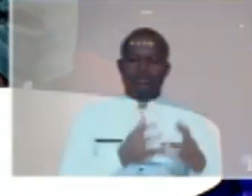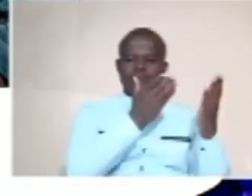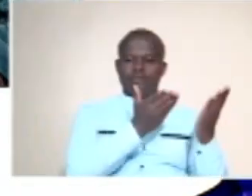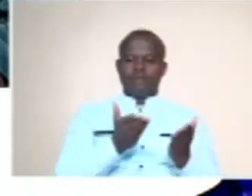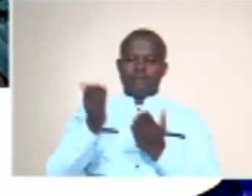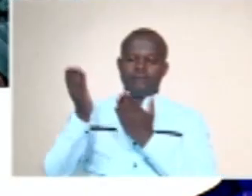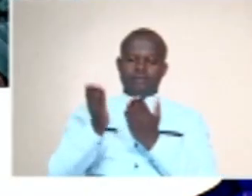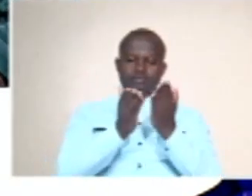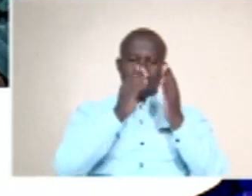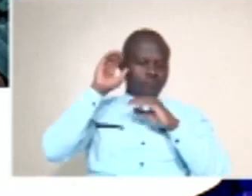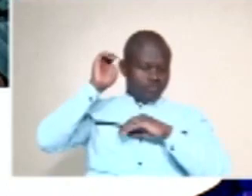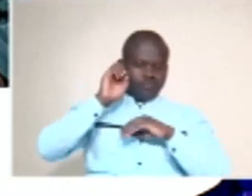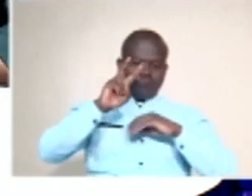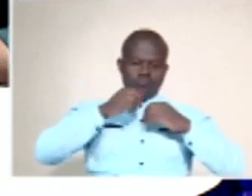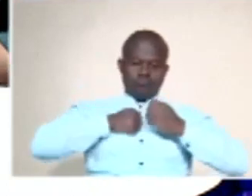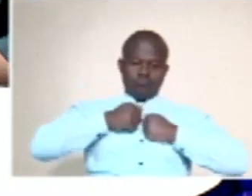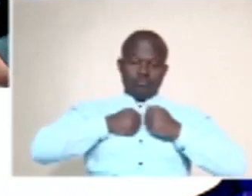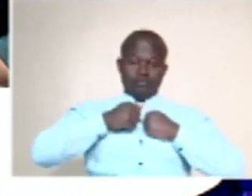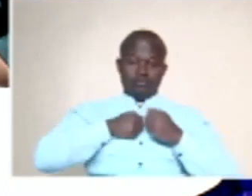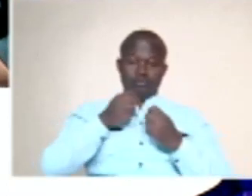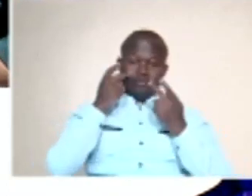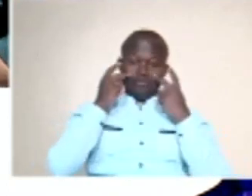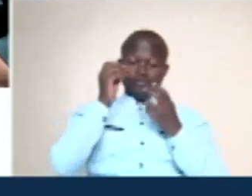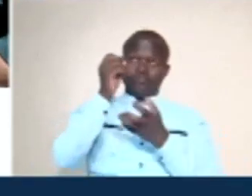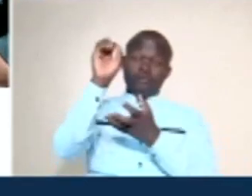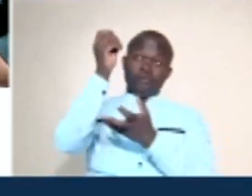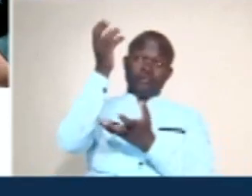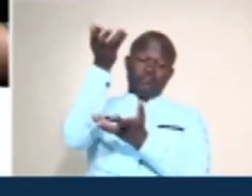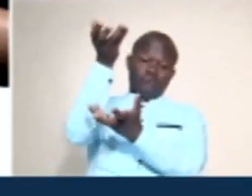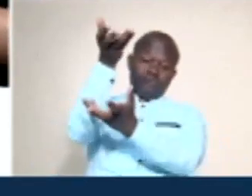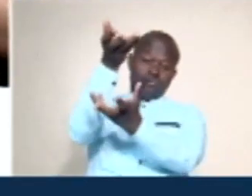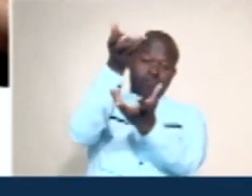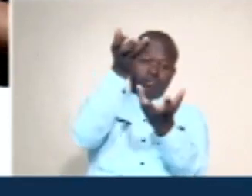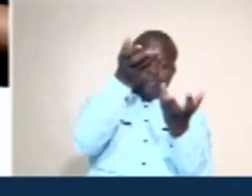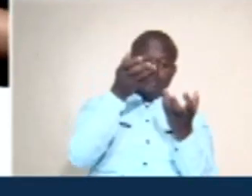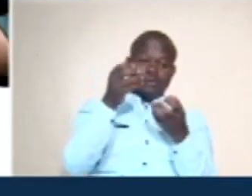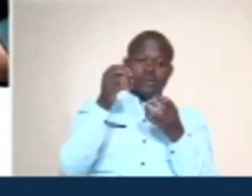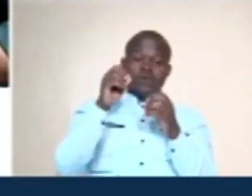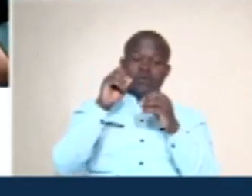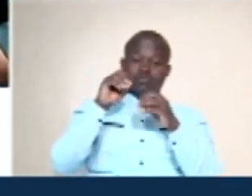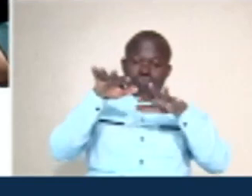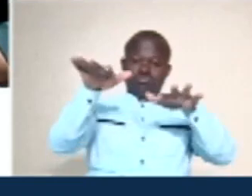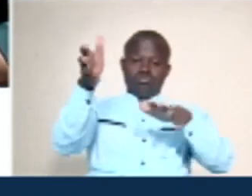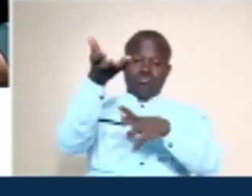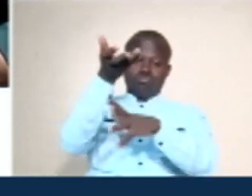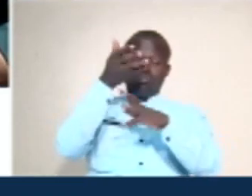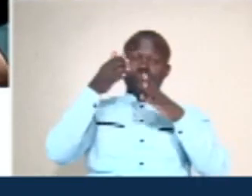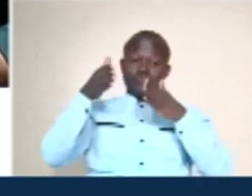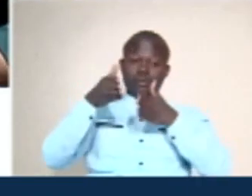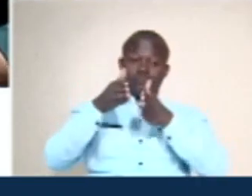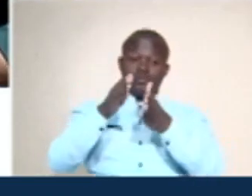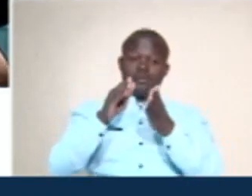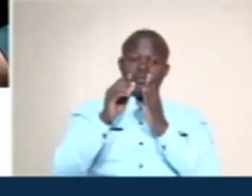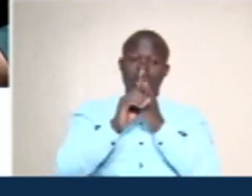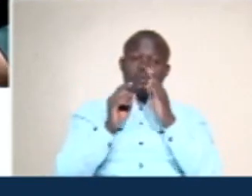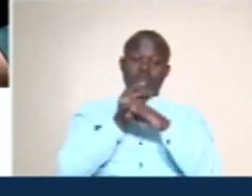none makuru ya televiziyo Rwanda. Bona ujye ubona drone cyane wazibonye iri muhanga ikirere nijoro masaha